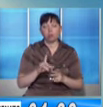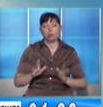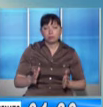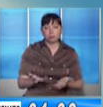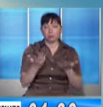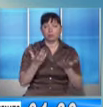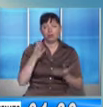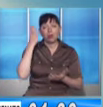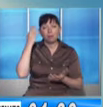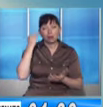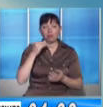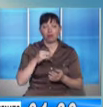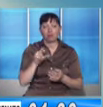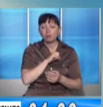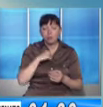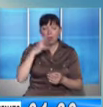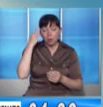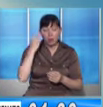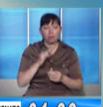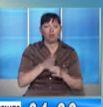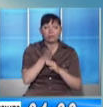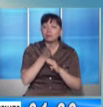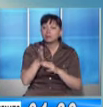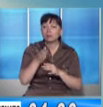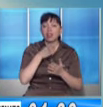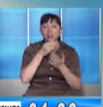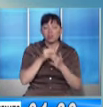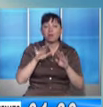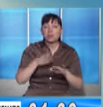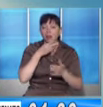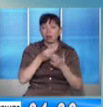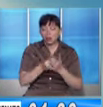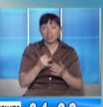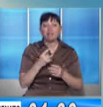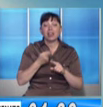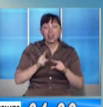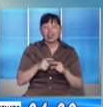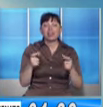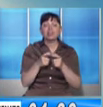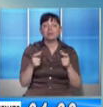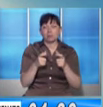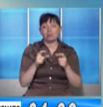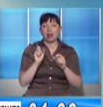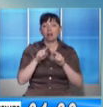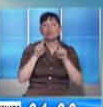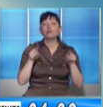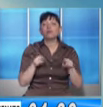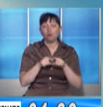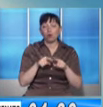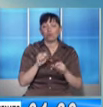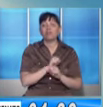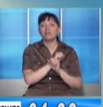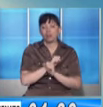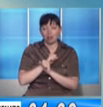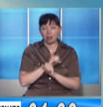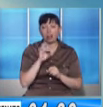să viziteze mai mult propria țară și asta se poate face prin acest mecanism de tichete de vacanță utilizat pe larg și în alte